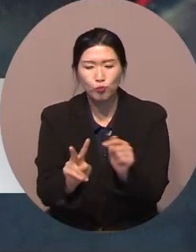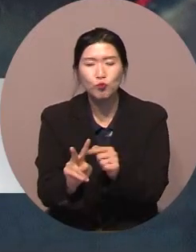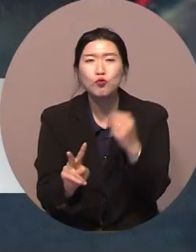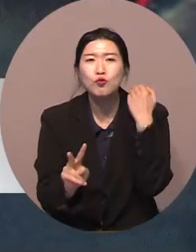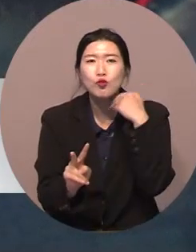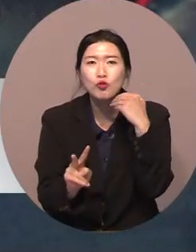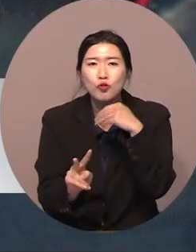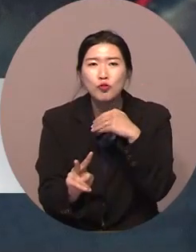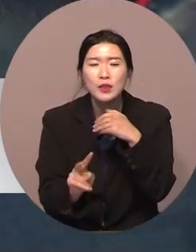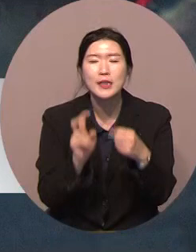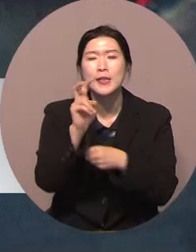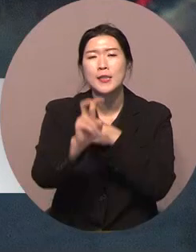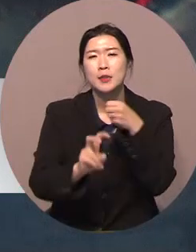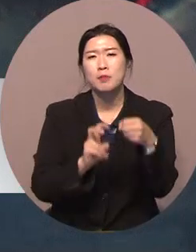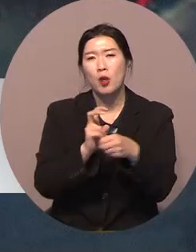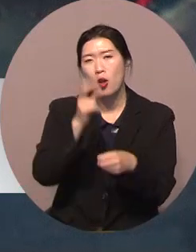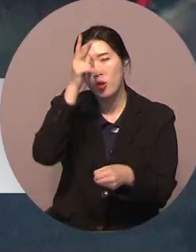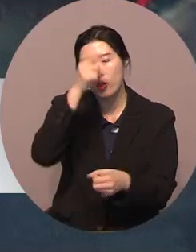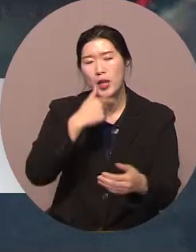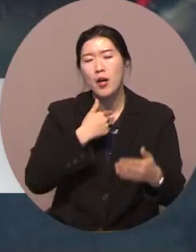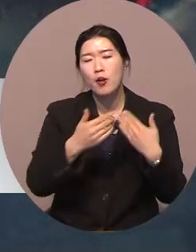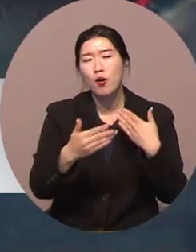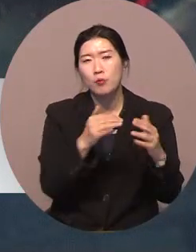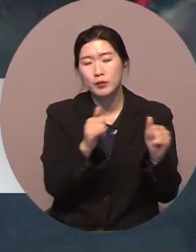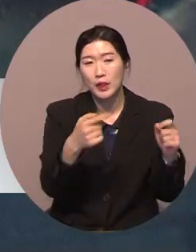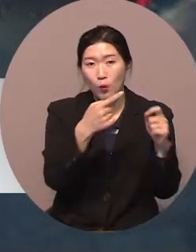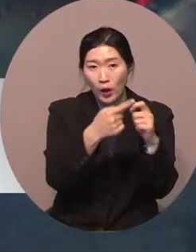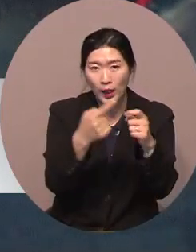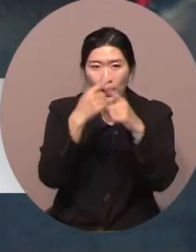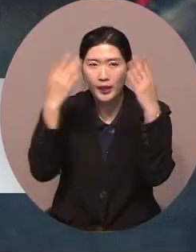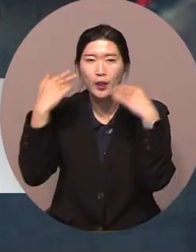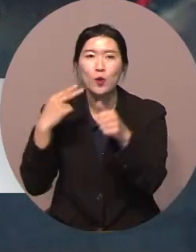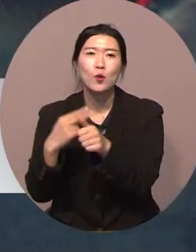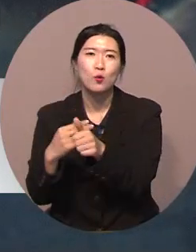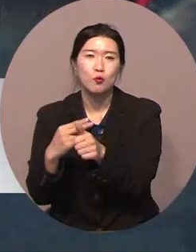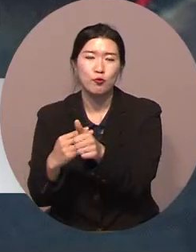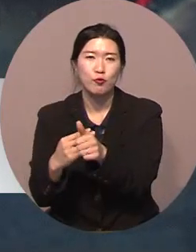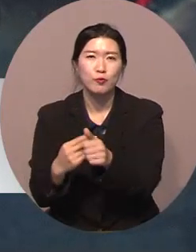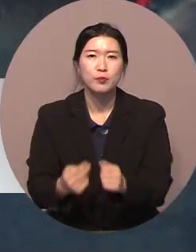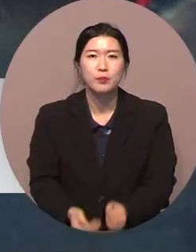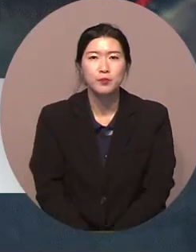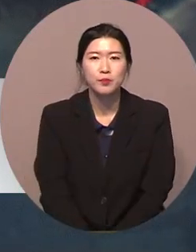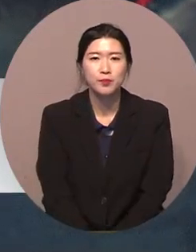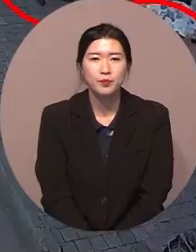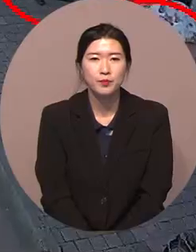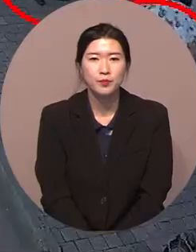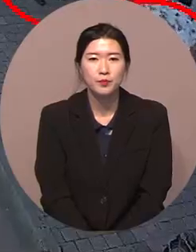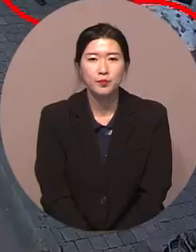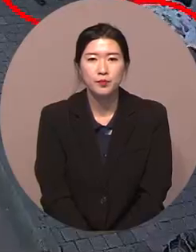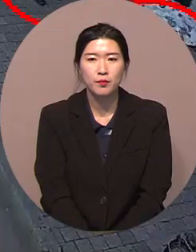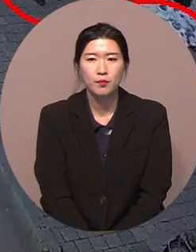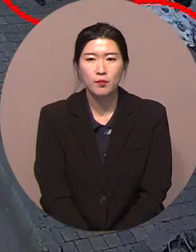이들은 20여 년 경력의 전직 경찰과 대학 교수였습니다. 김성국 기자입니다.